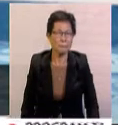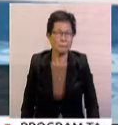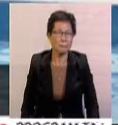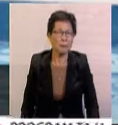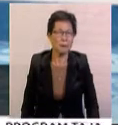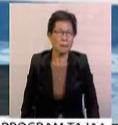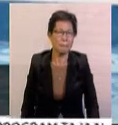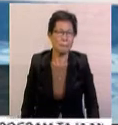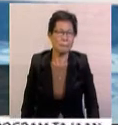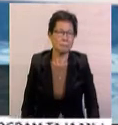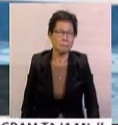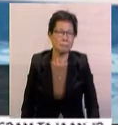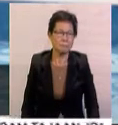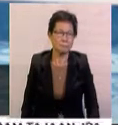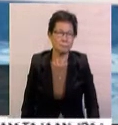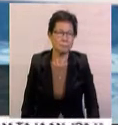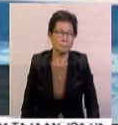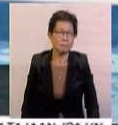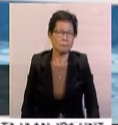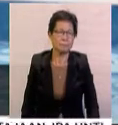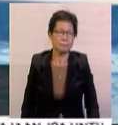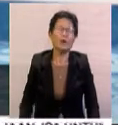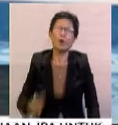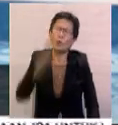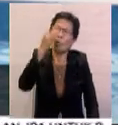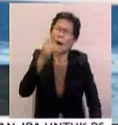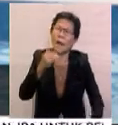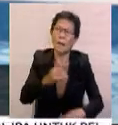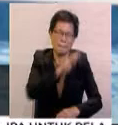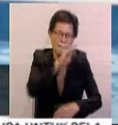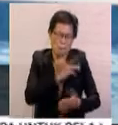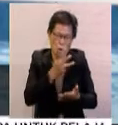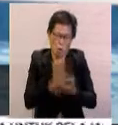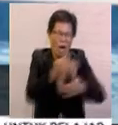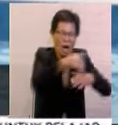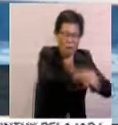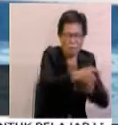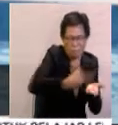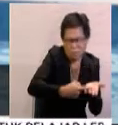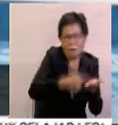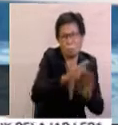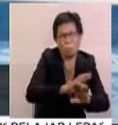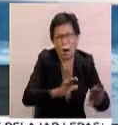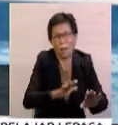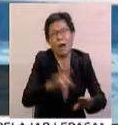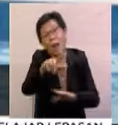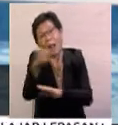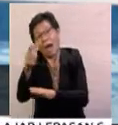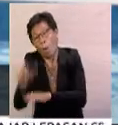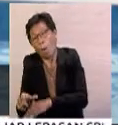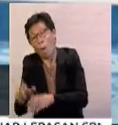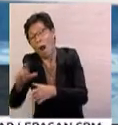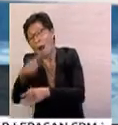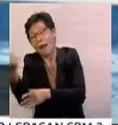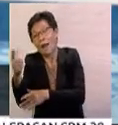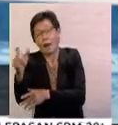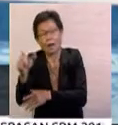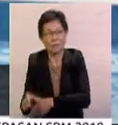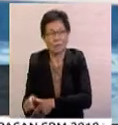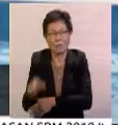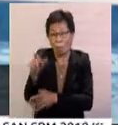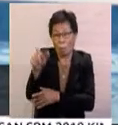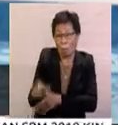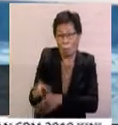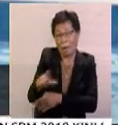bukan kita hantar Menteri Kewangan tetapi orang lain, orang asing, orang yang tidak